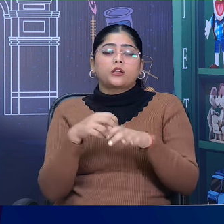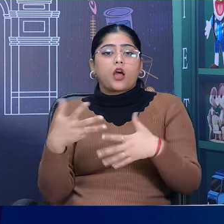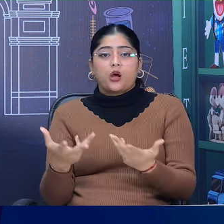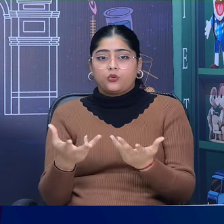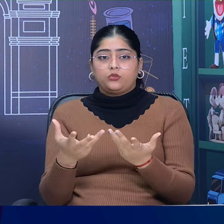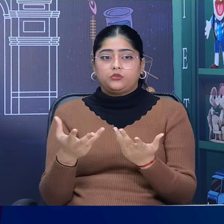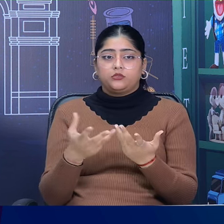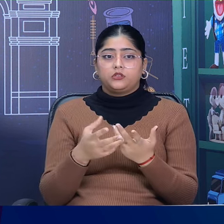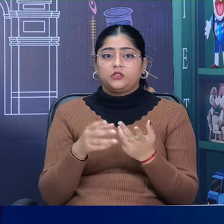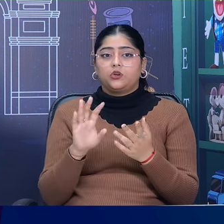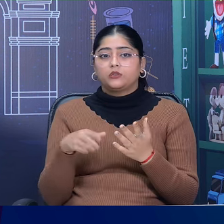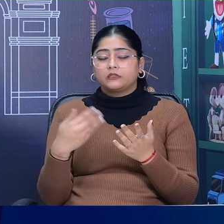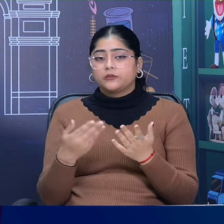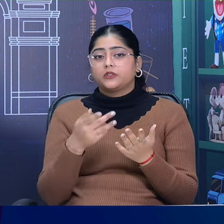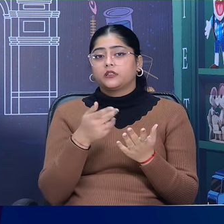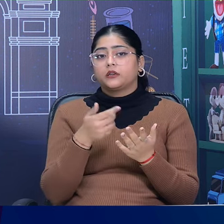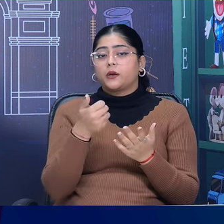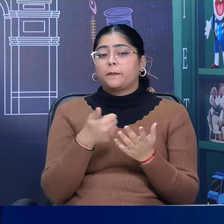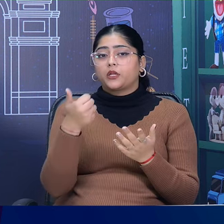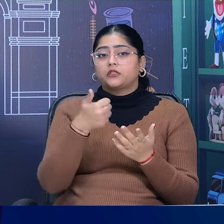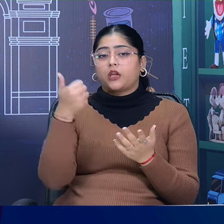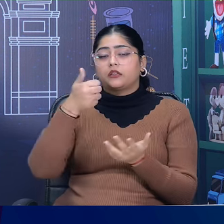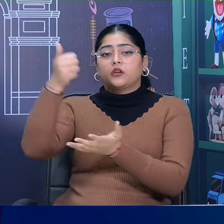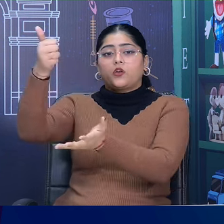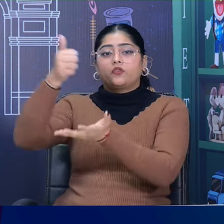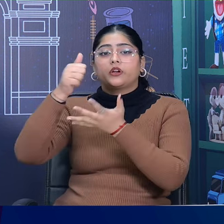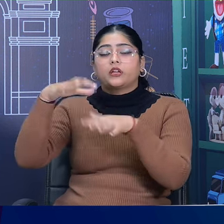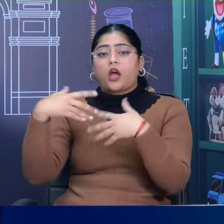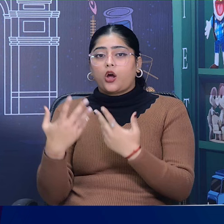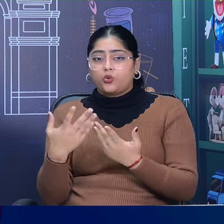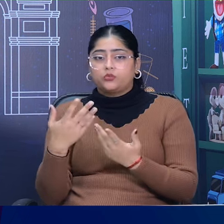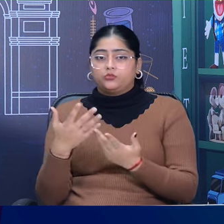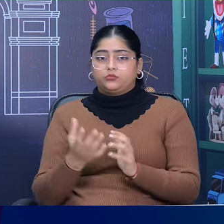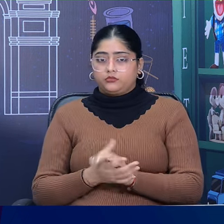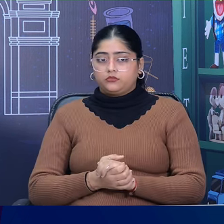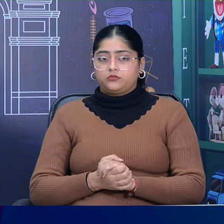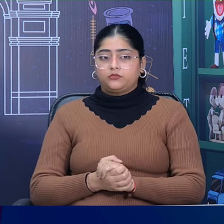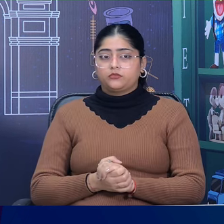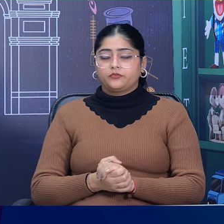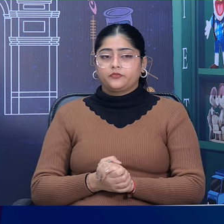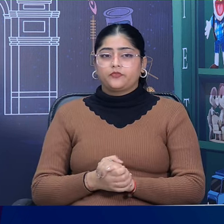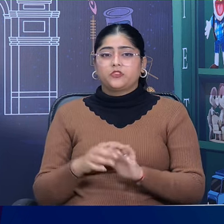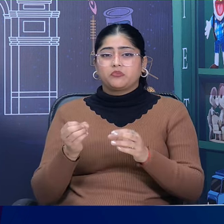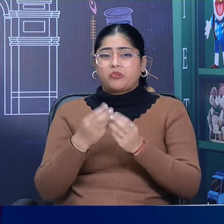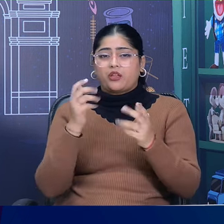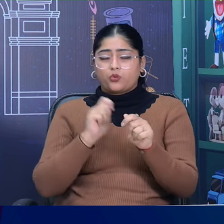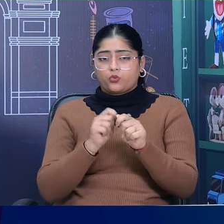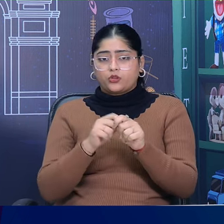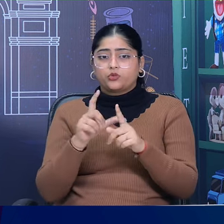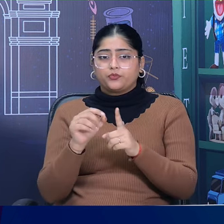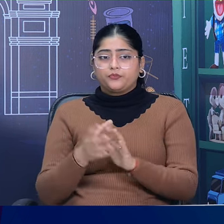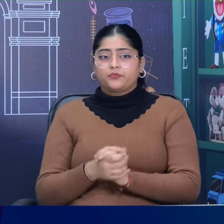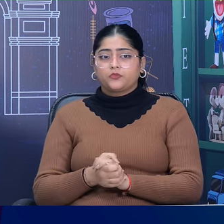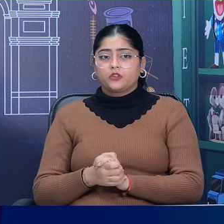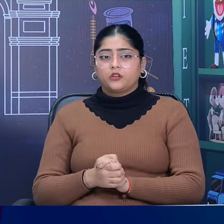मेंशन द सोर्सेस ऑफ फंड फॉर द पंचायत कि पंचायत को जो पैसा है वो कहां से मिलता है इतना सारा काम करने के लिए देन डू